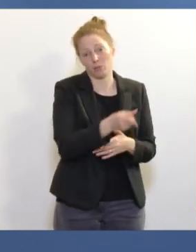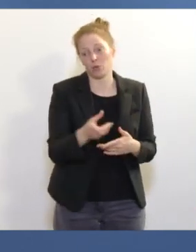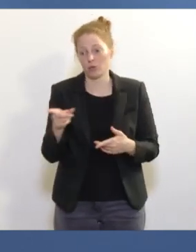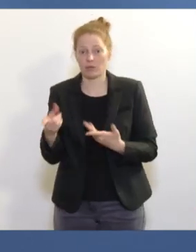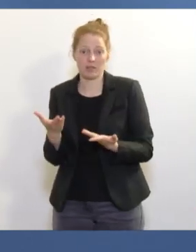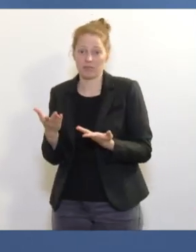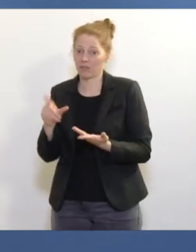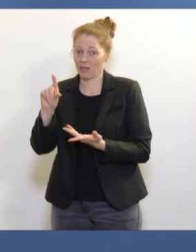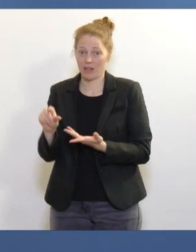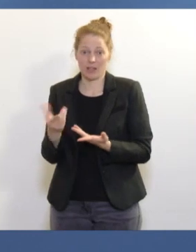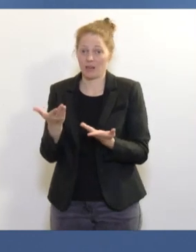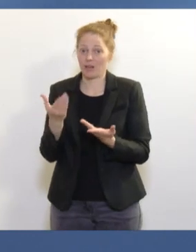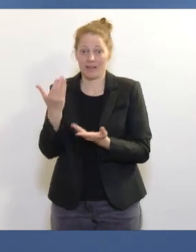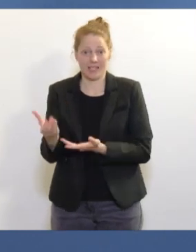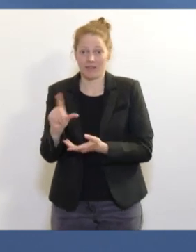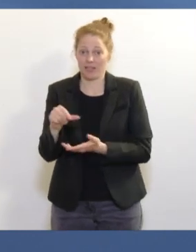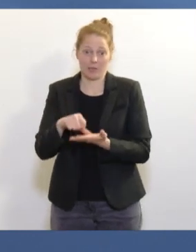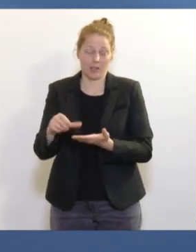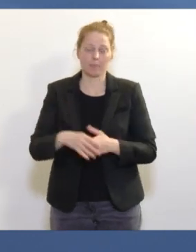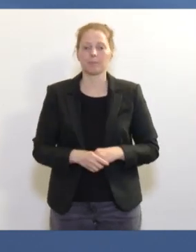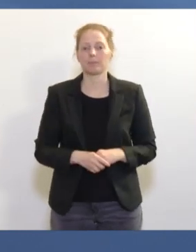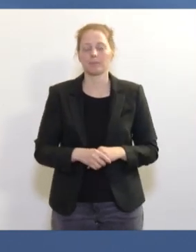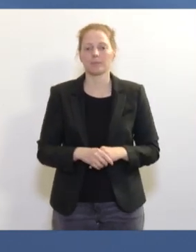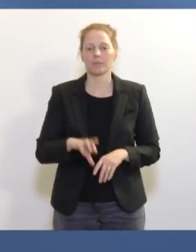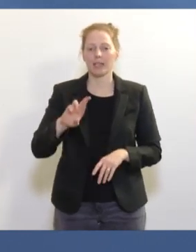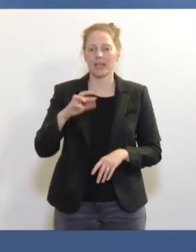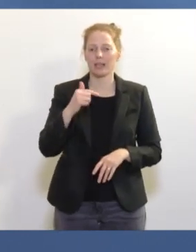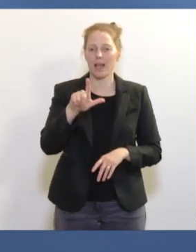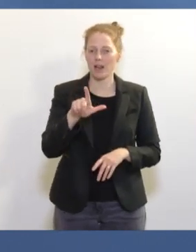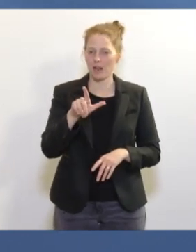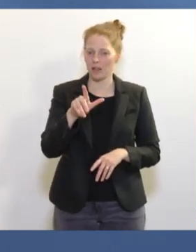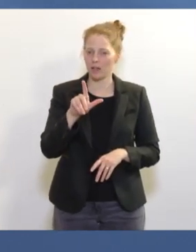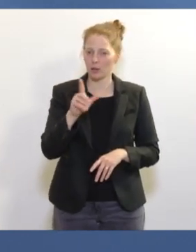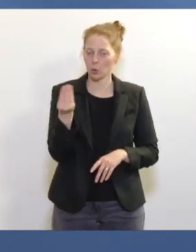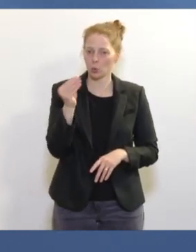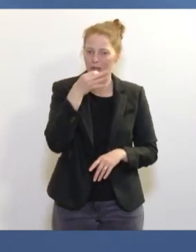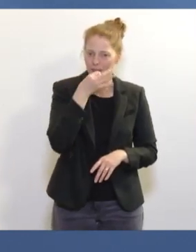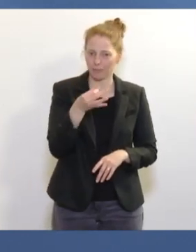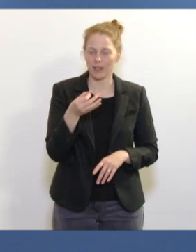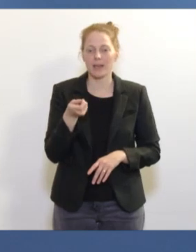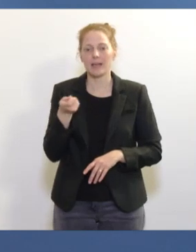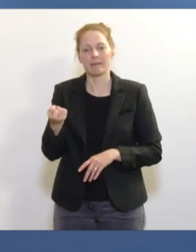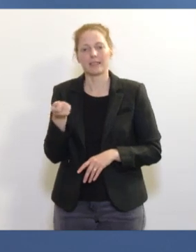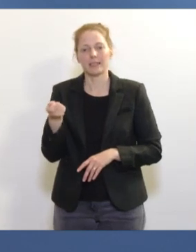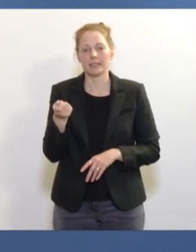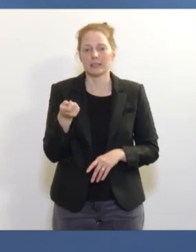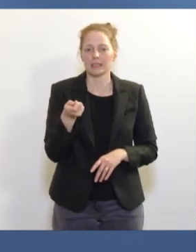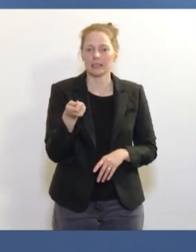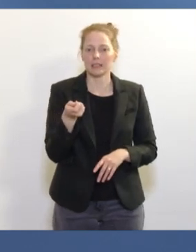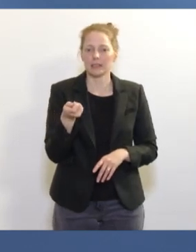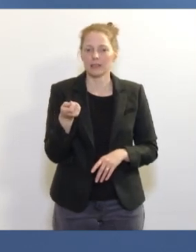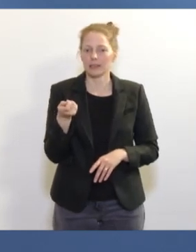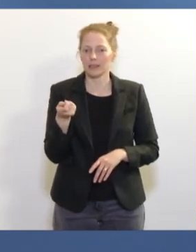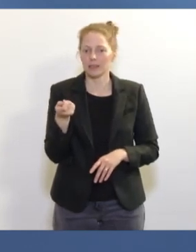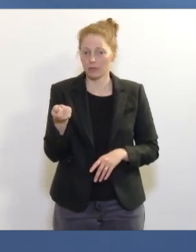Ein Zusatzwort von RTL, die hat wiederum gesagt, der Finanz- und Assurance-Sektor wird nicht an der Krise